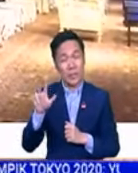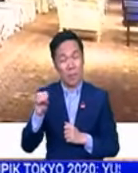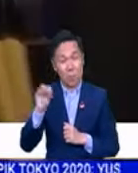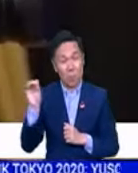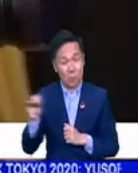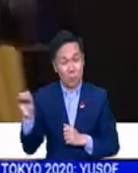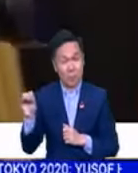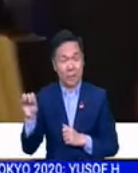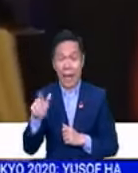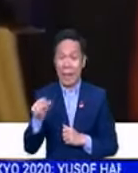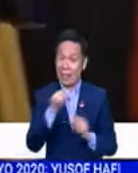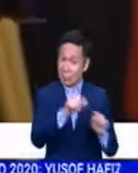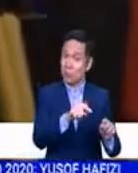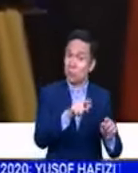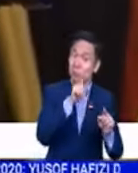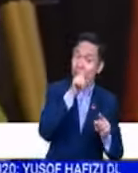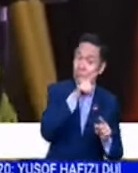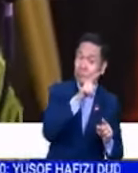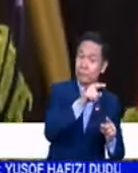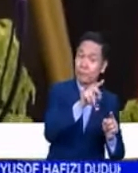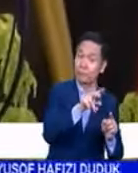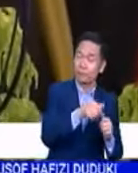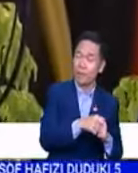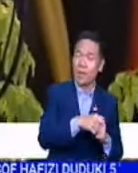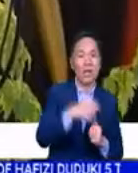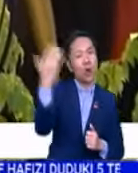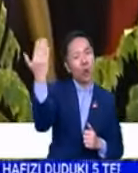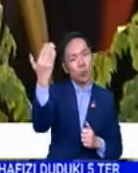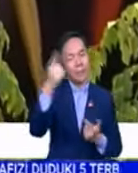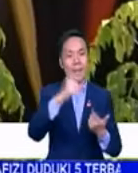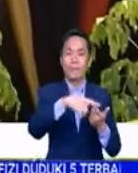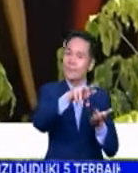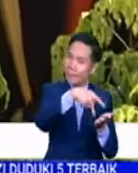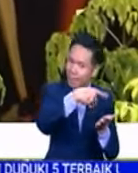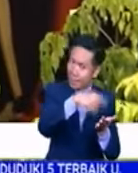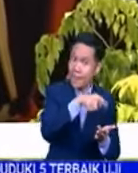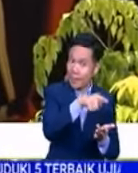elemen fizikal yang melibatkan ucapan dan tarian.